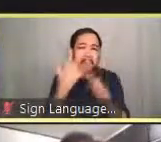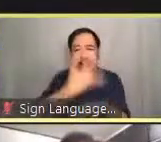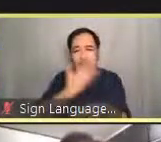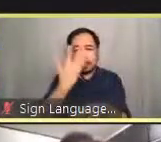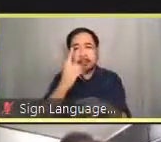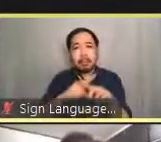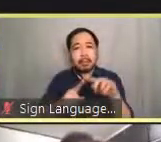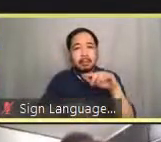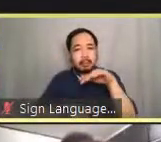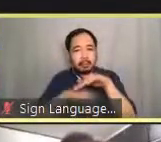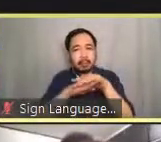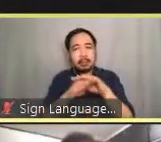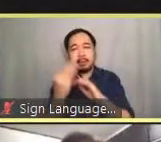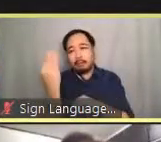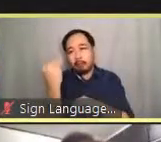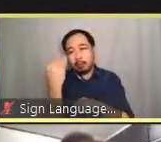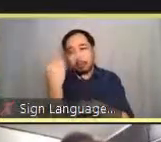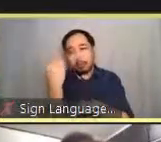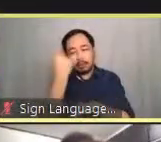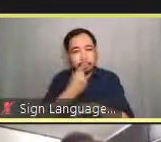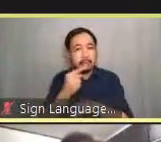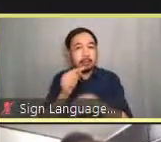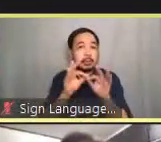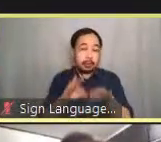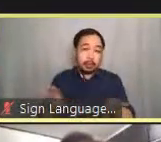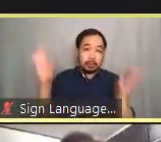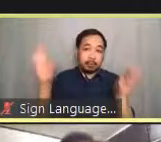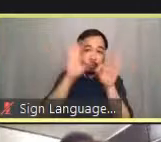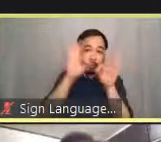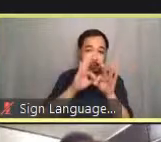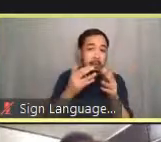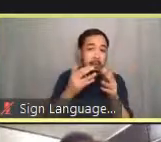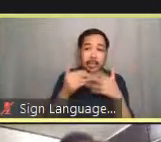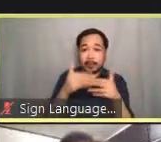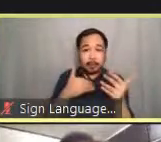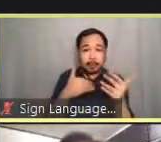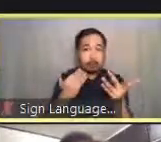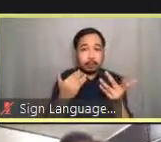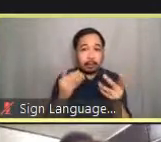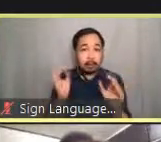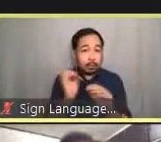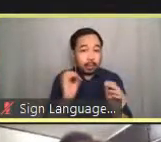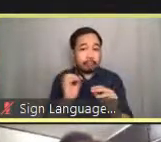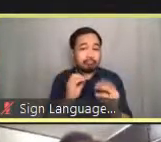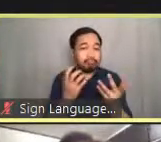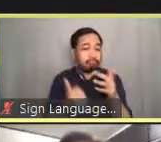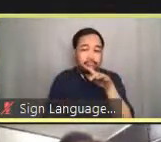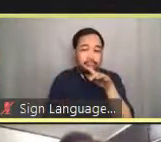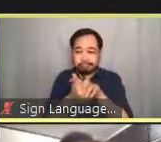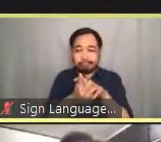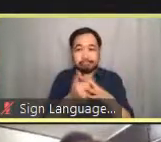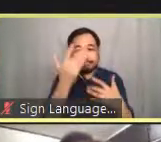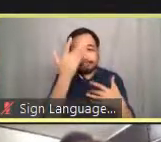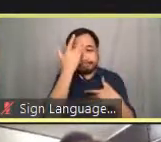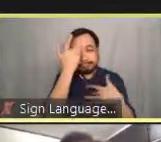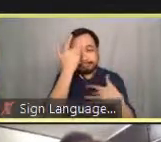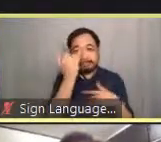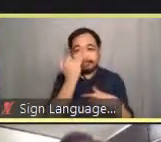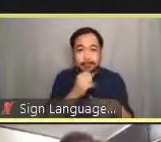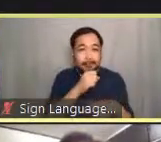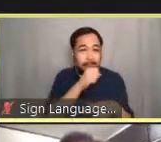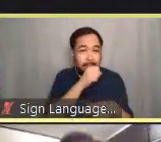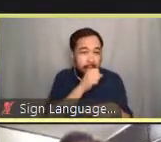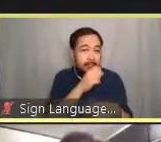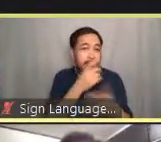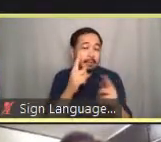4 days. Kaya kailangan po na walang symptoms yung isang patient, po siya,